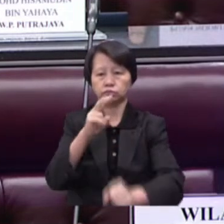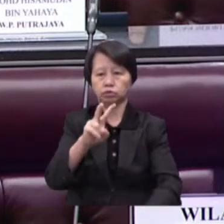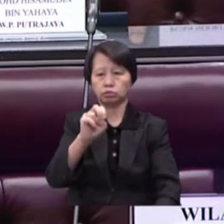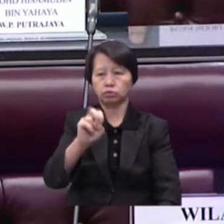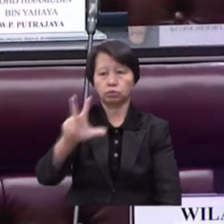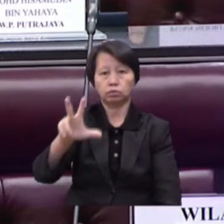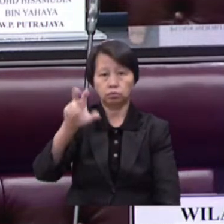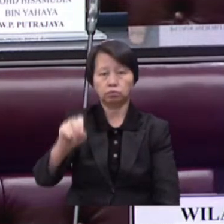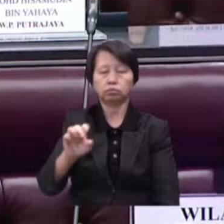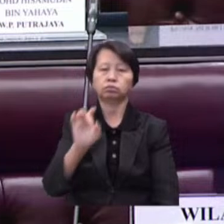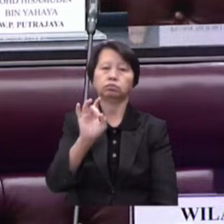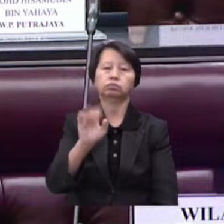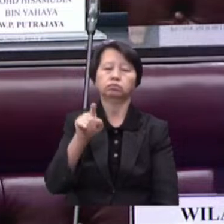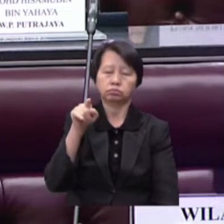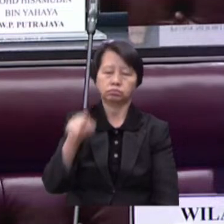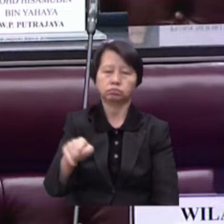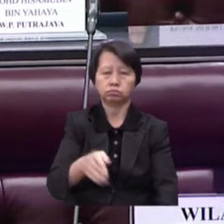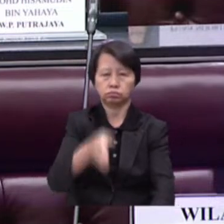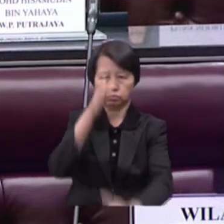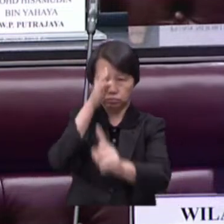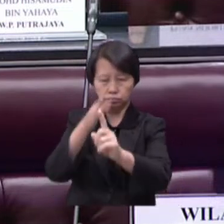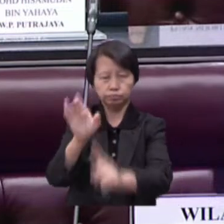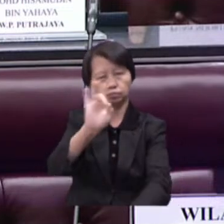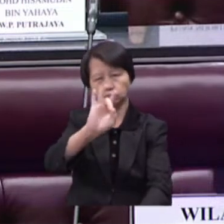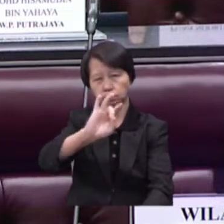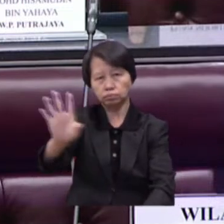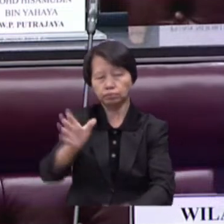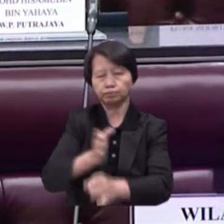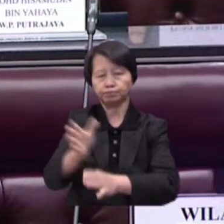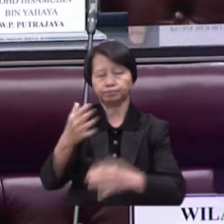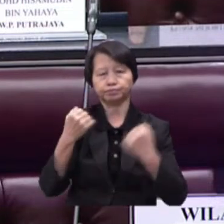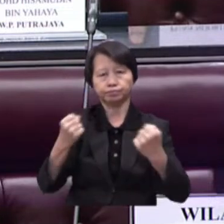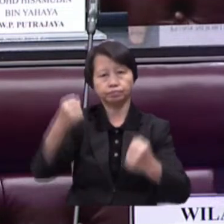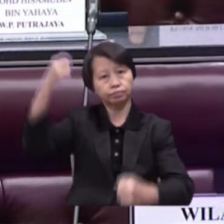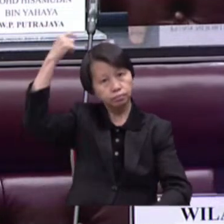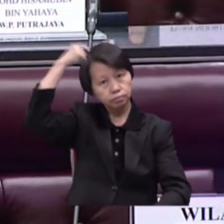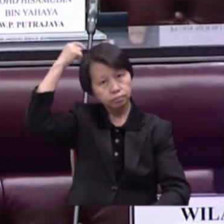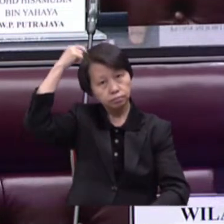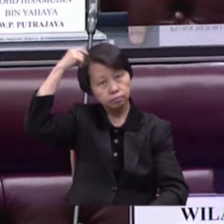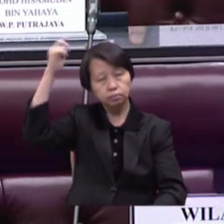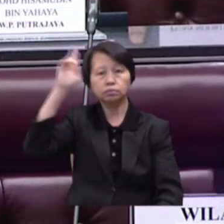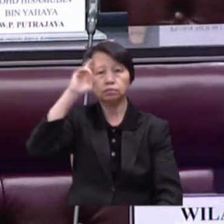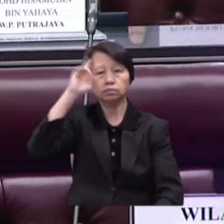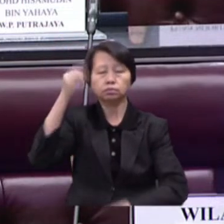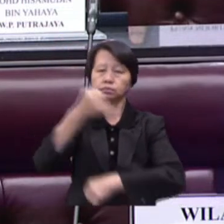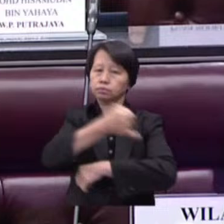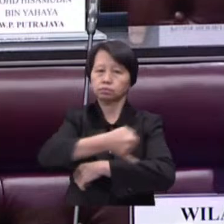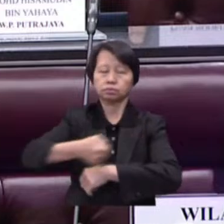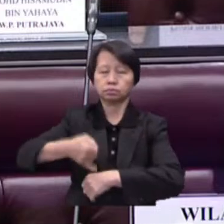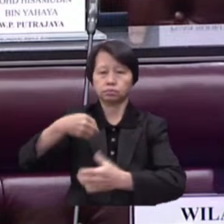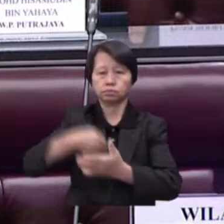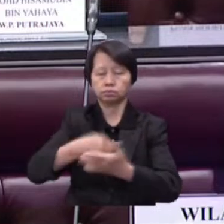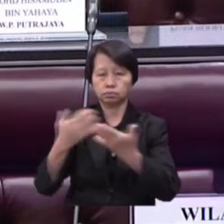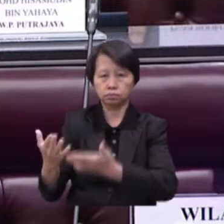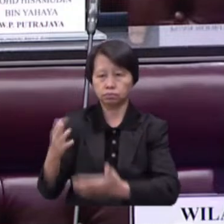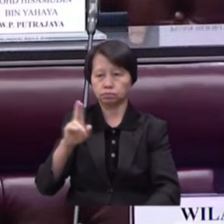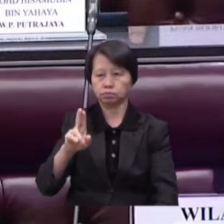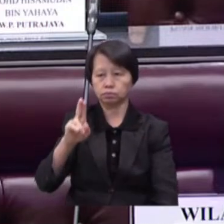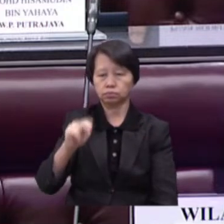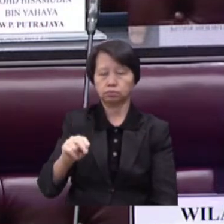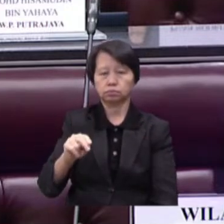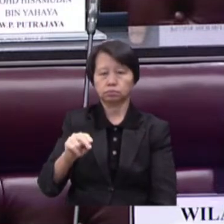Pro merupakan sasaran tunggal bidang kesehatan mental seperti yang telah digariskan oleh United